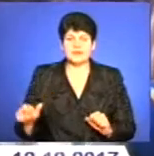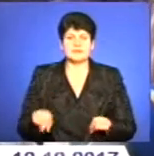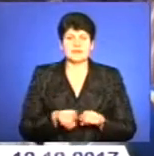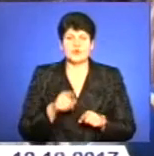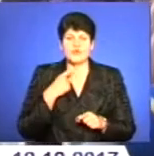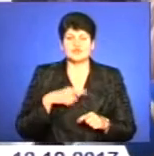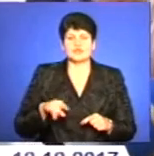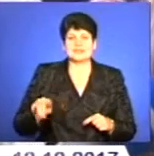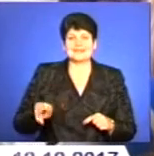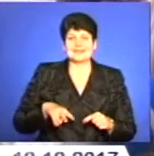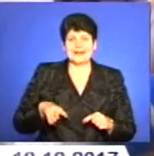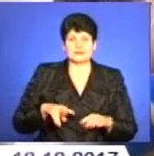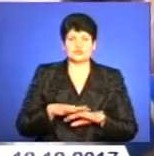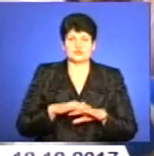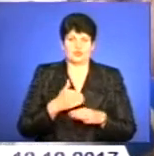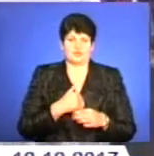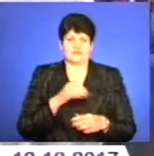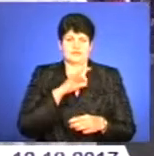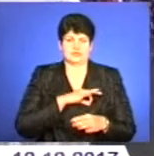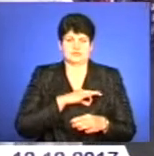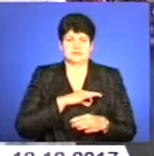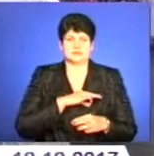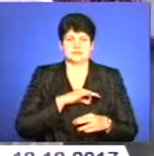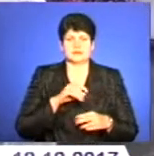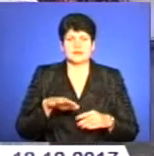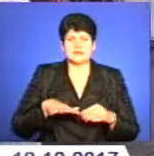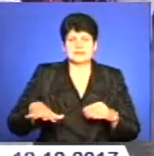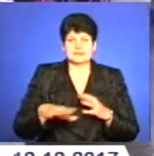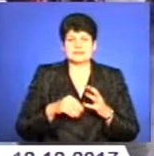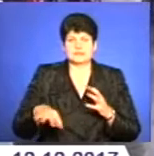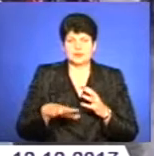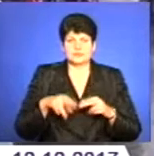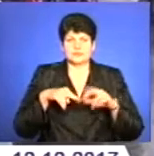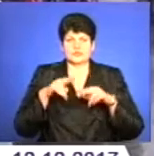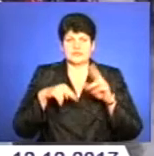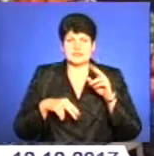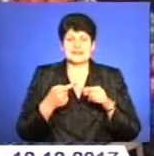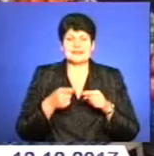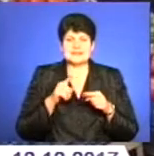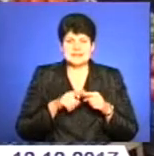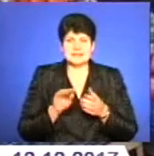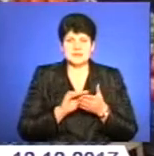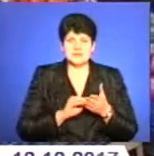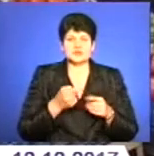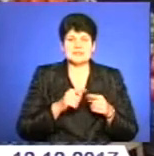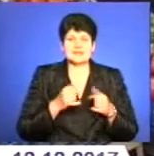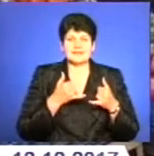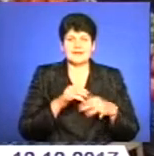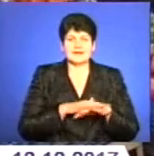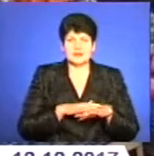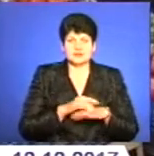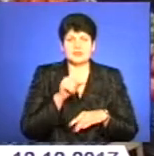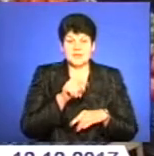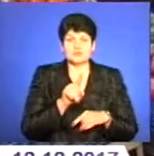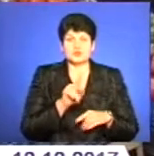ринку хоче використати ділянку для забудови, хоча з 2000 року її цільове призначення для ринкової інфраструктури. Для того, щоб там